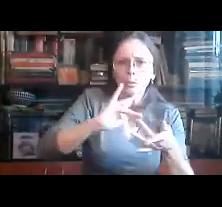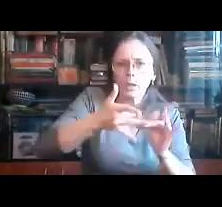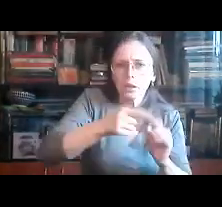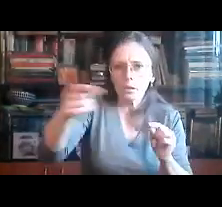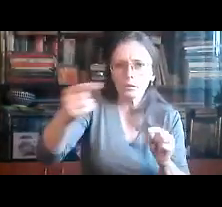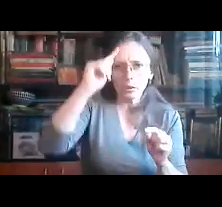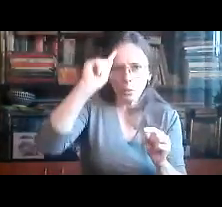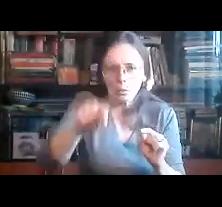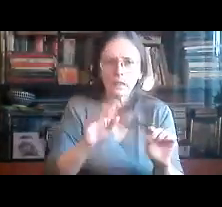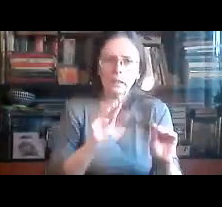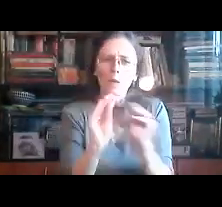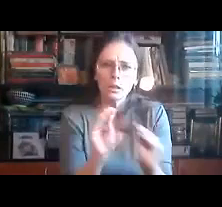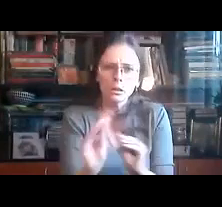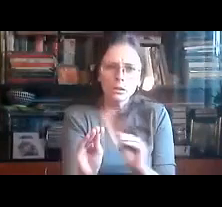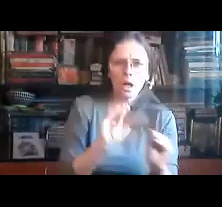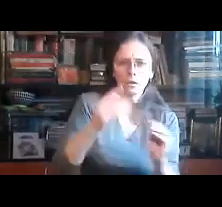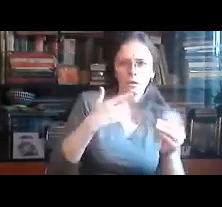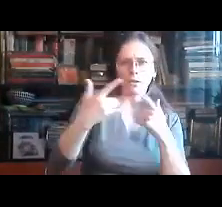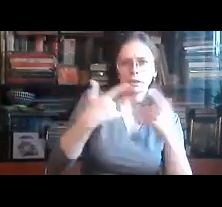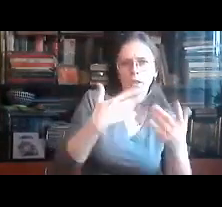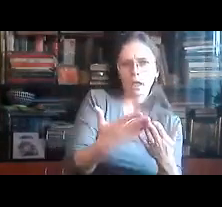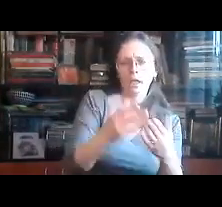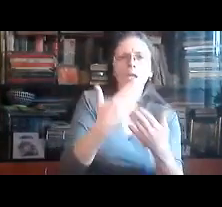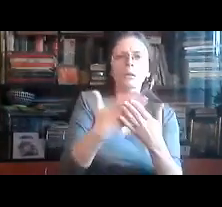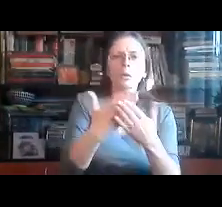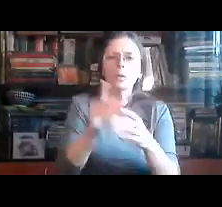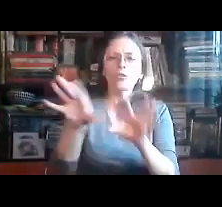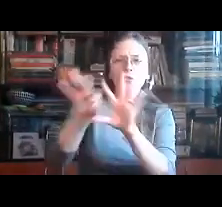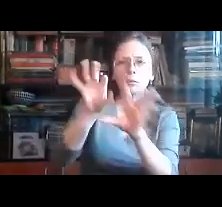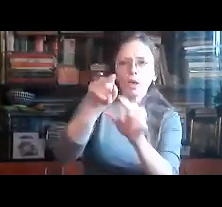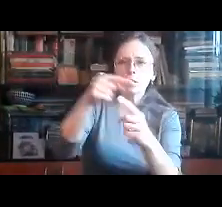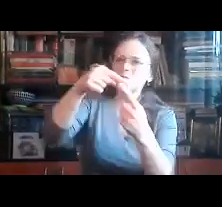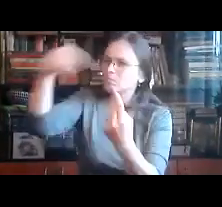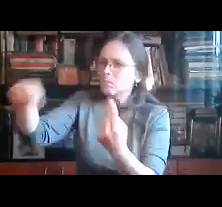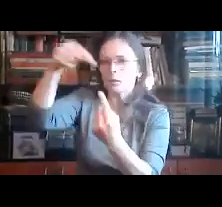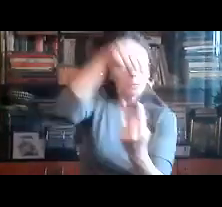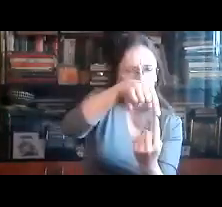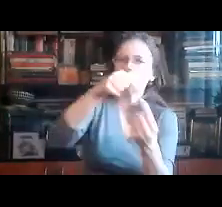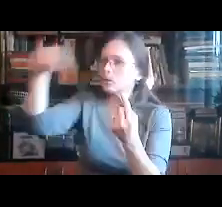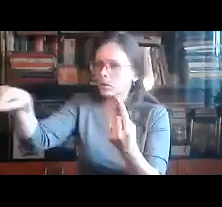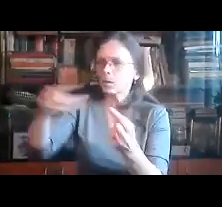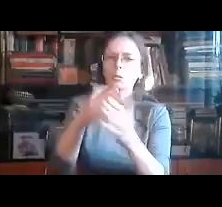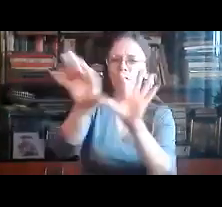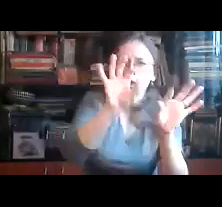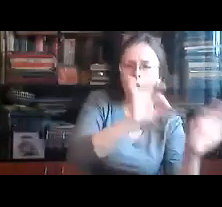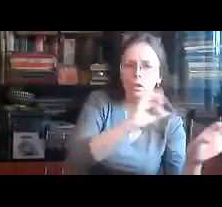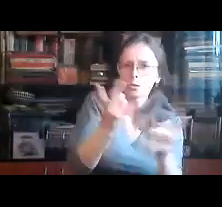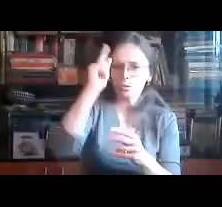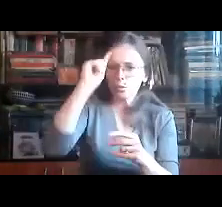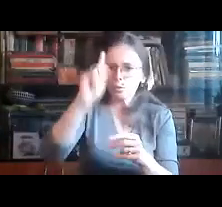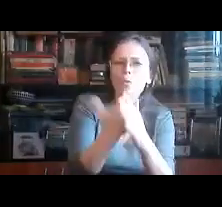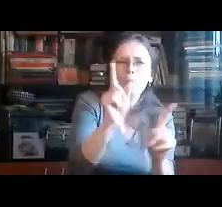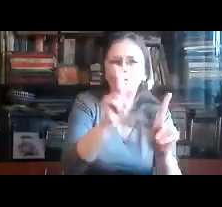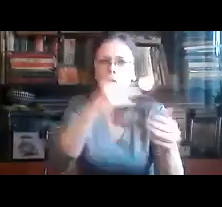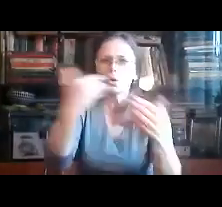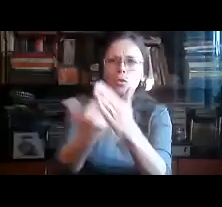постановок это не годится, да, а какие-то это усилит, и нужно открывать новые, и что-то нужно совершенствовать. Ну